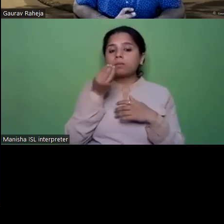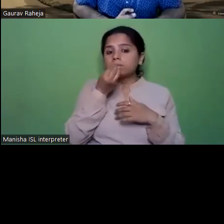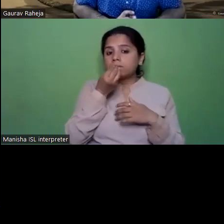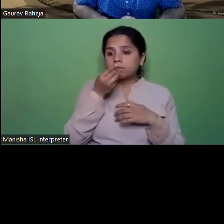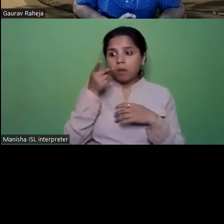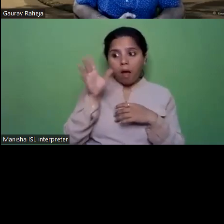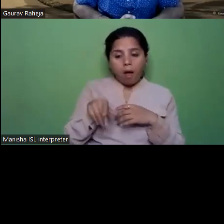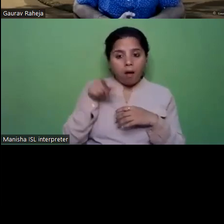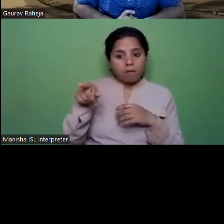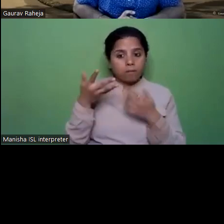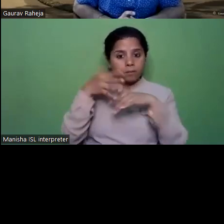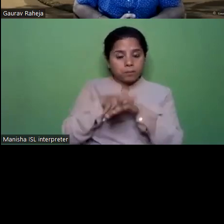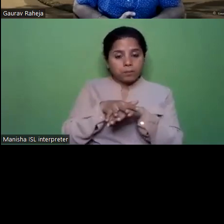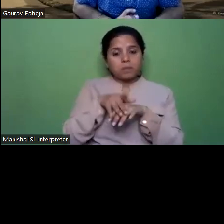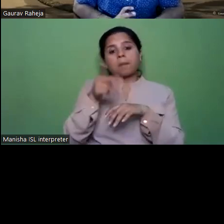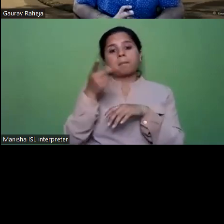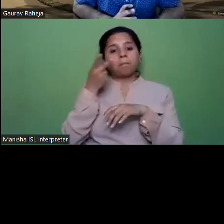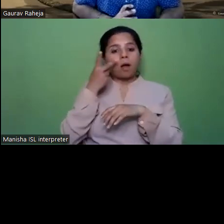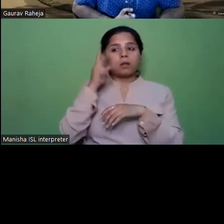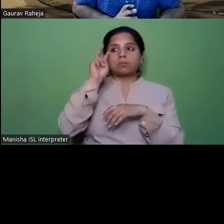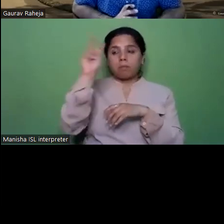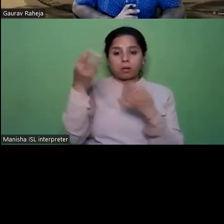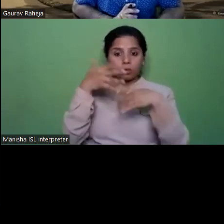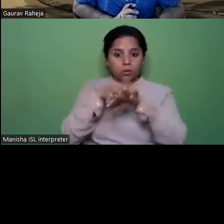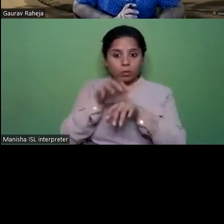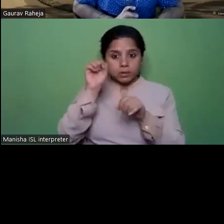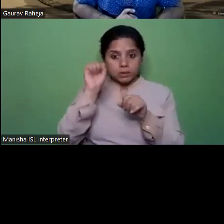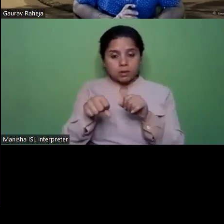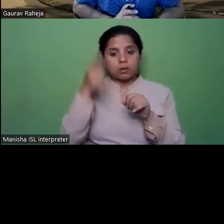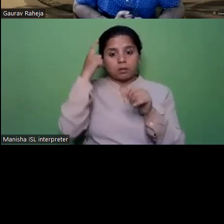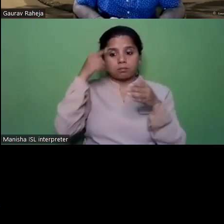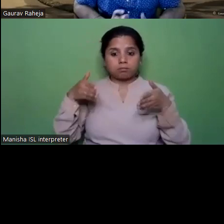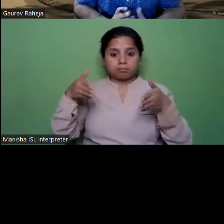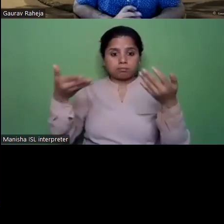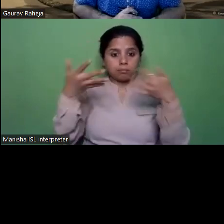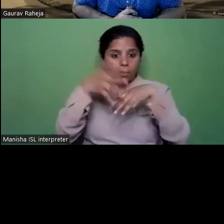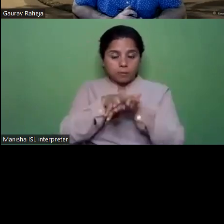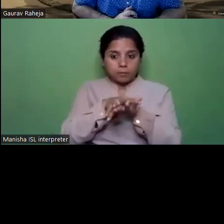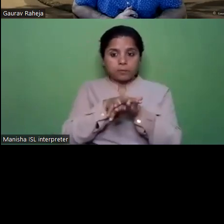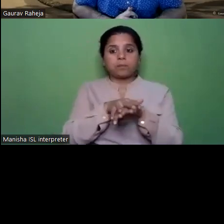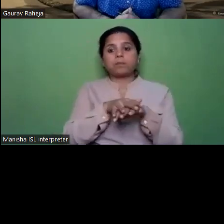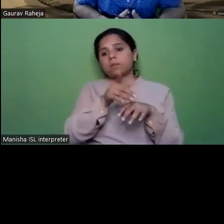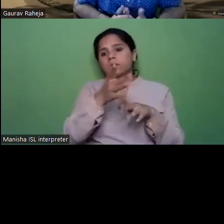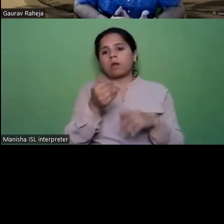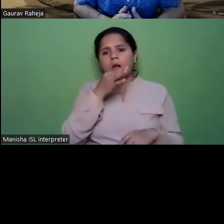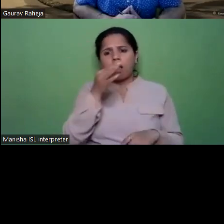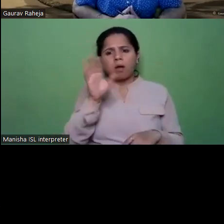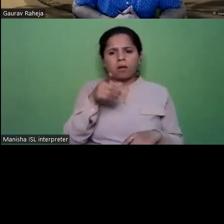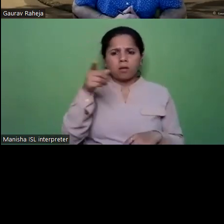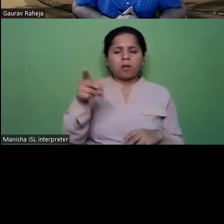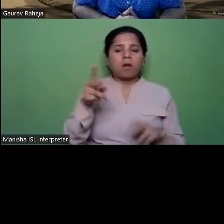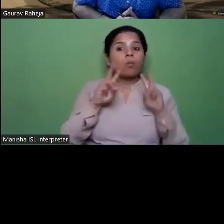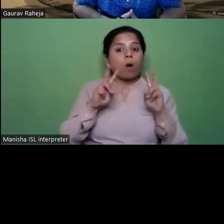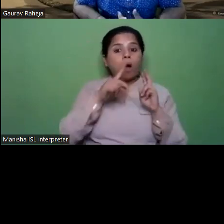Is the public transportation inclusive? Is the street inclusive? अभय जी से पूछ सकते हैं क्या बनारस के घाट